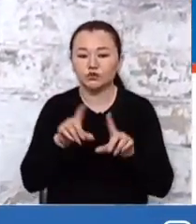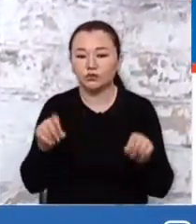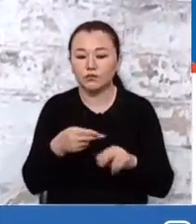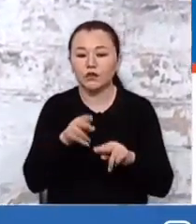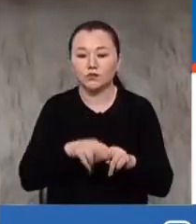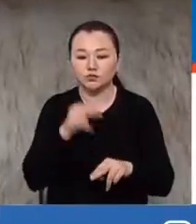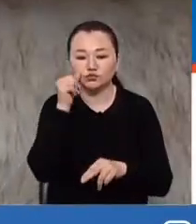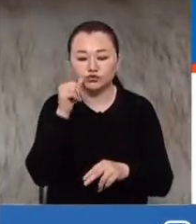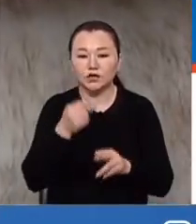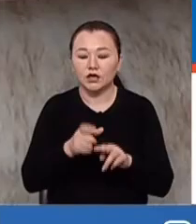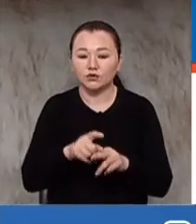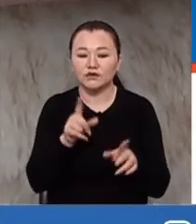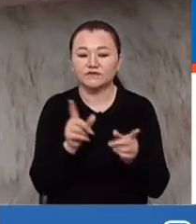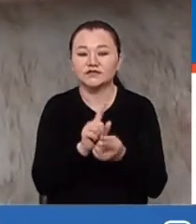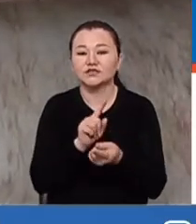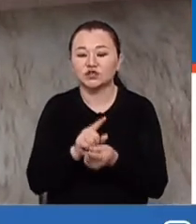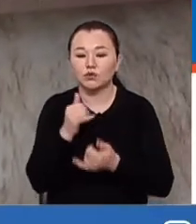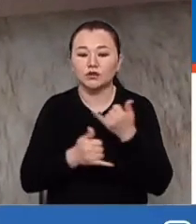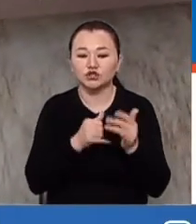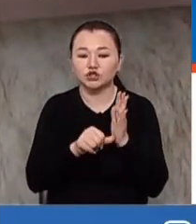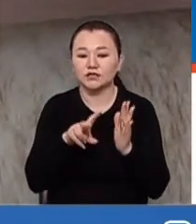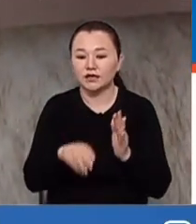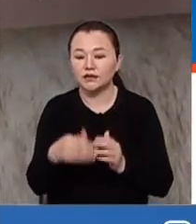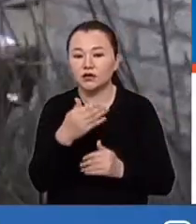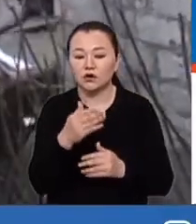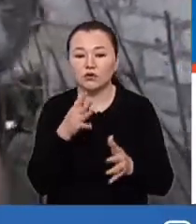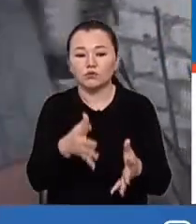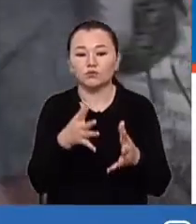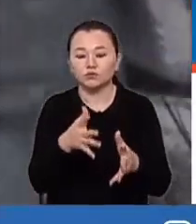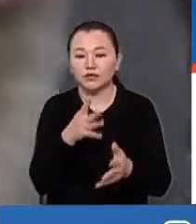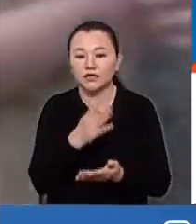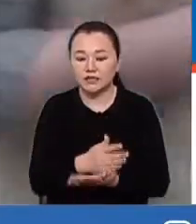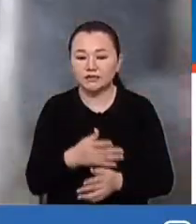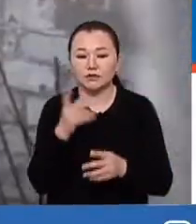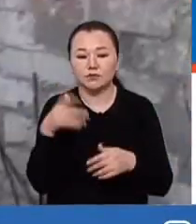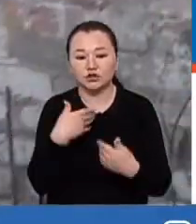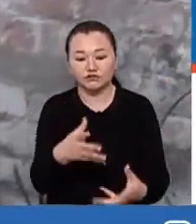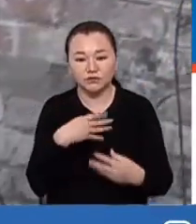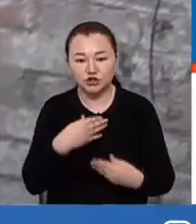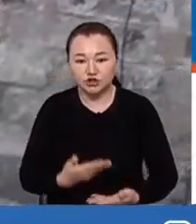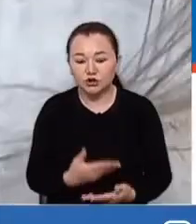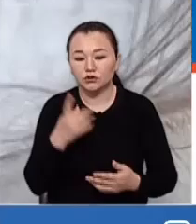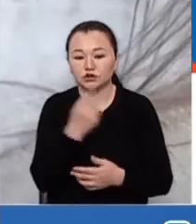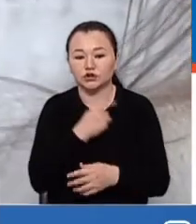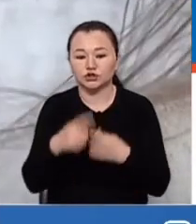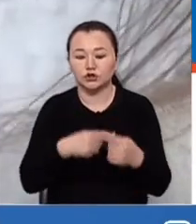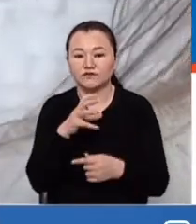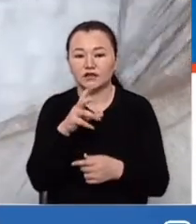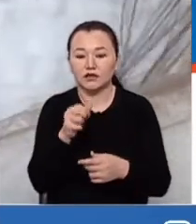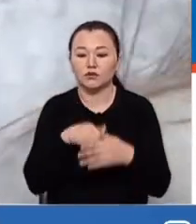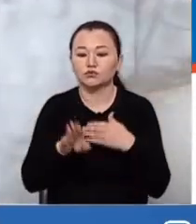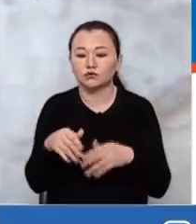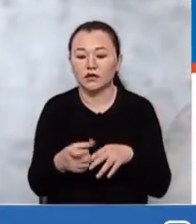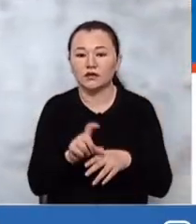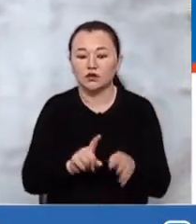все потому, что мужчина, с которым она встречалась 6 лет, по ее словам, угрожает ей. Он предложил ей жить вместе, но через неделю Светлана ушла. После